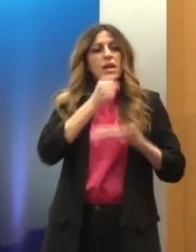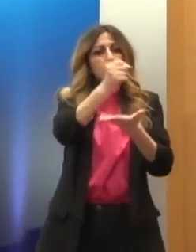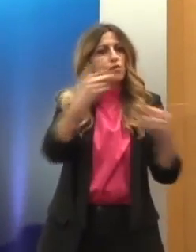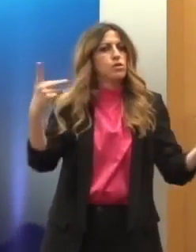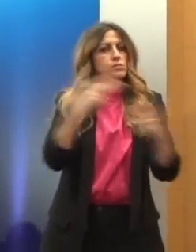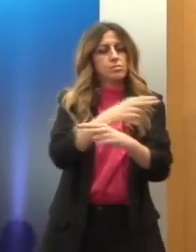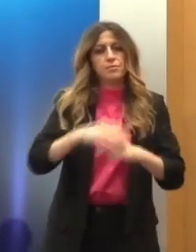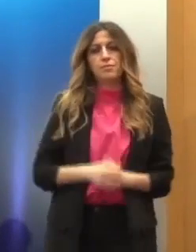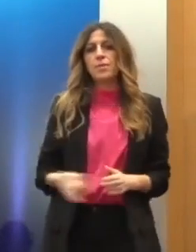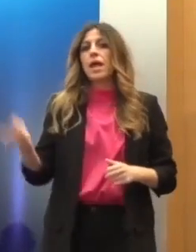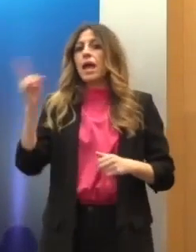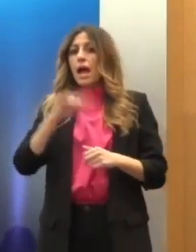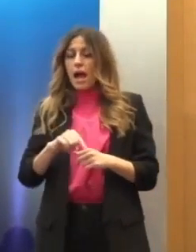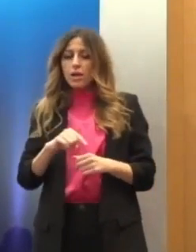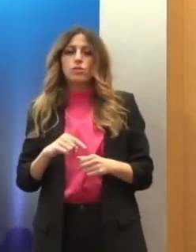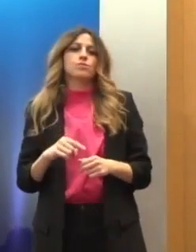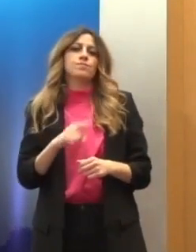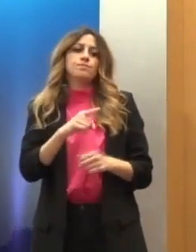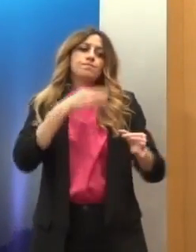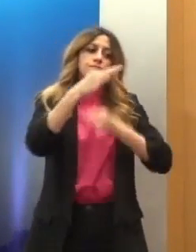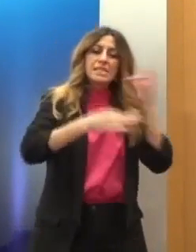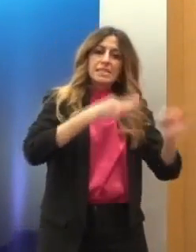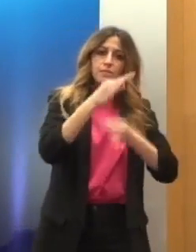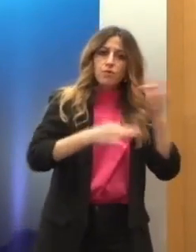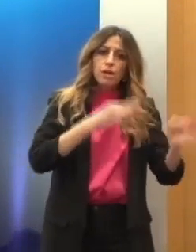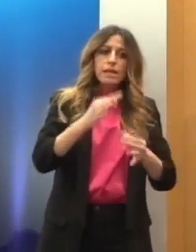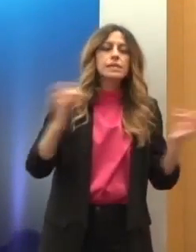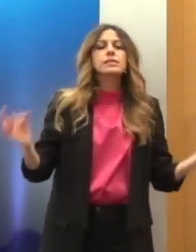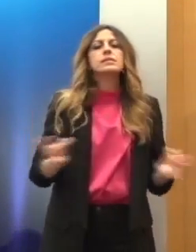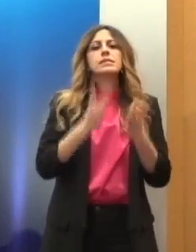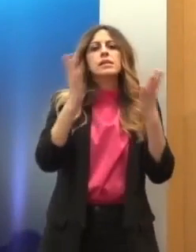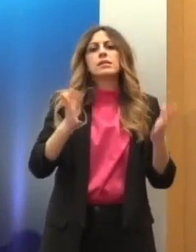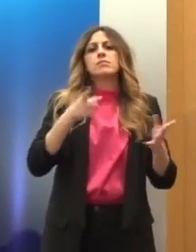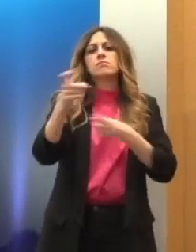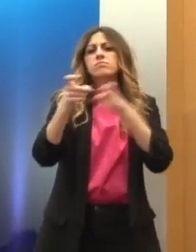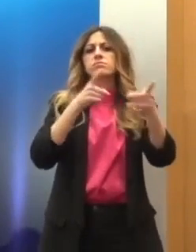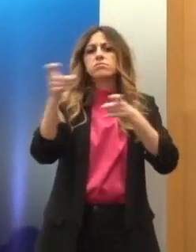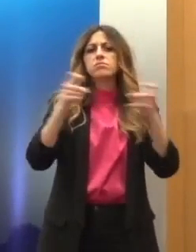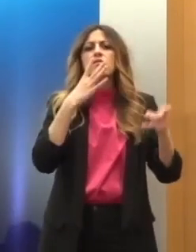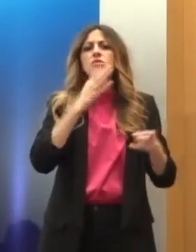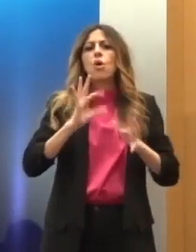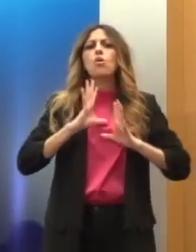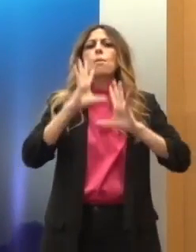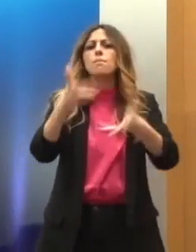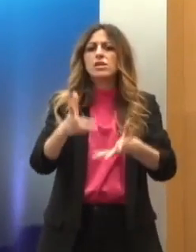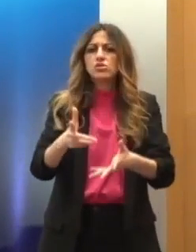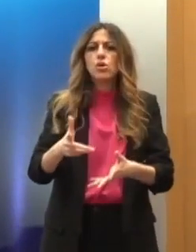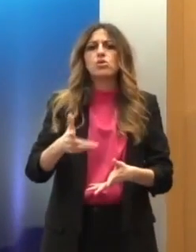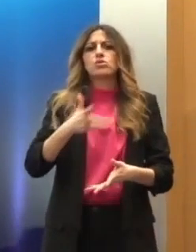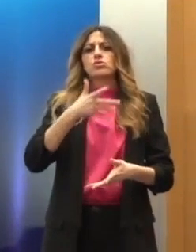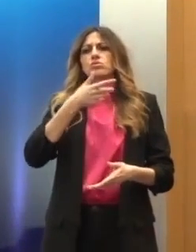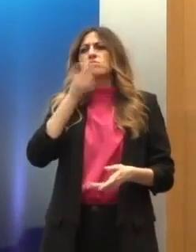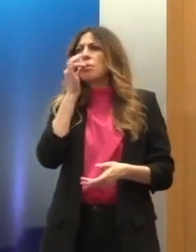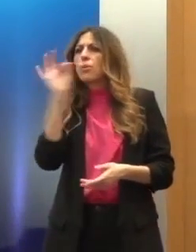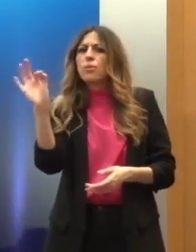Φυλετικών Διακρίσεων να τιμωρούνται οι δράστες αδικημάτων ρητορικής του μίσους, συμπεριλαμβανομένων των πολιτικών. Η